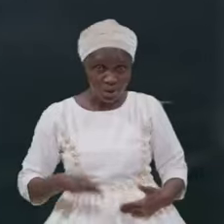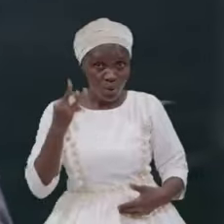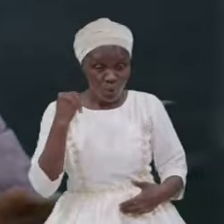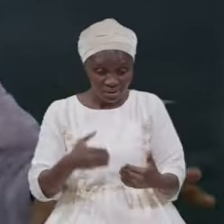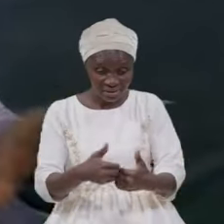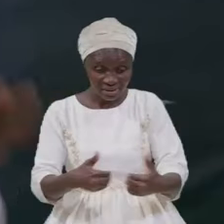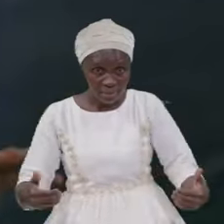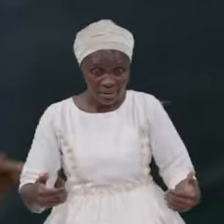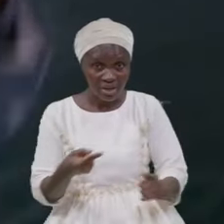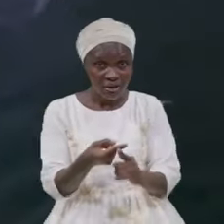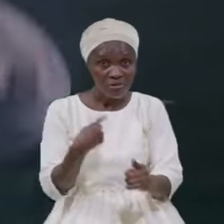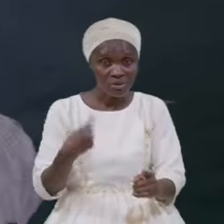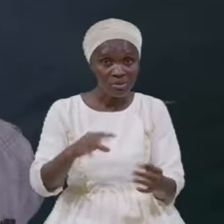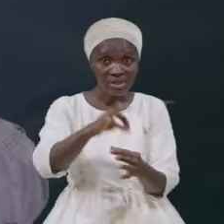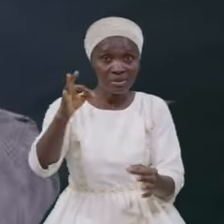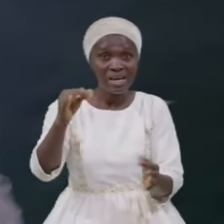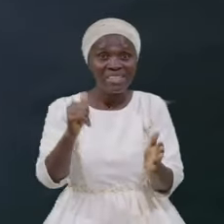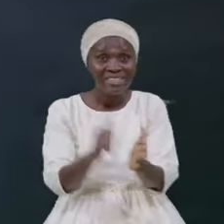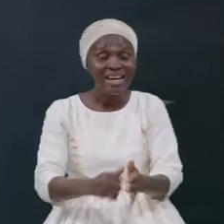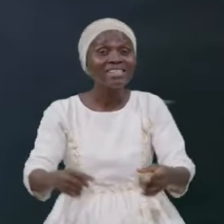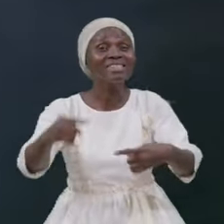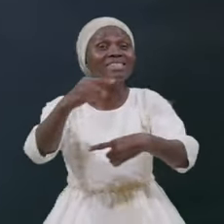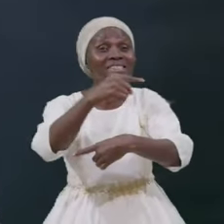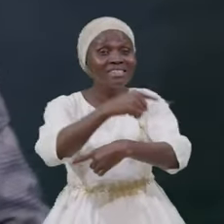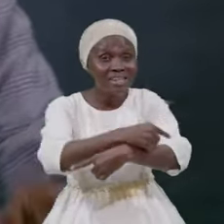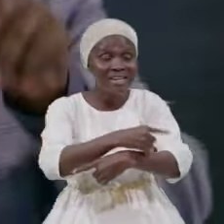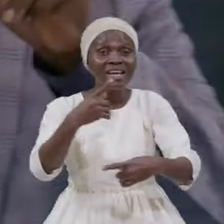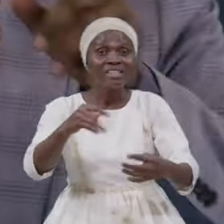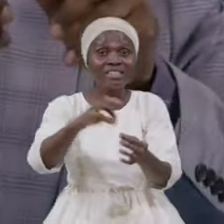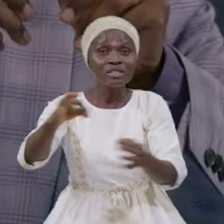ce jour-là, l'esprit est retourné à Dieu.